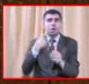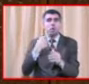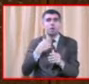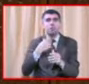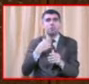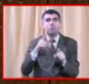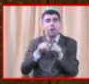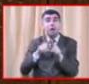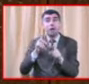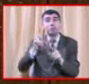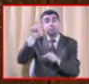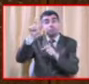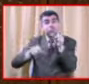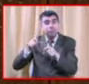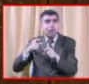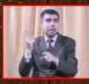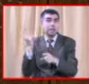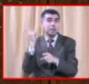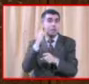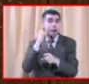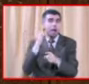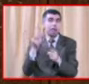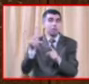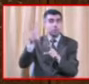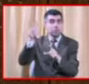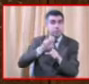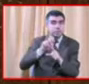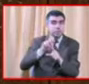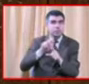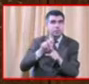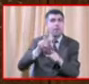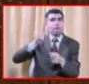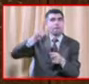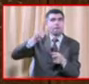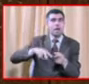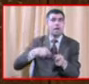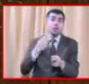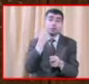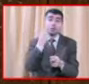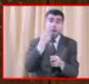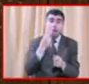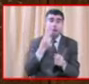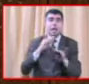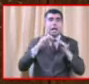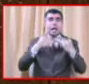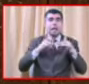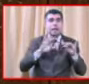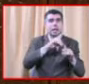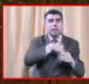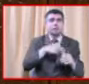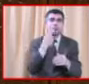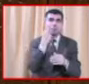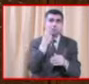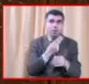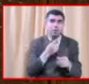لك اللي قالها يتحمل المسؤوليه وغناخذ الاجراءات. فيما يخص هذا، انا كنت دخلت كنت شفتو في الانترنت وعيطت اسمه وانت بخبارك كناخذوه في